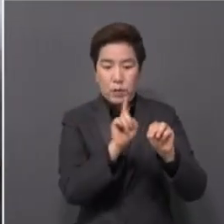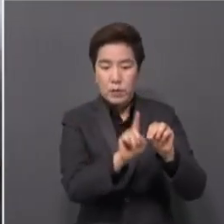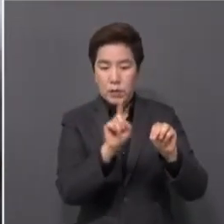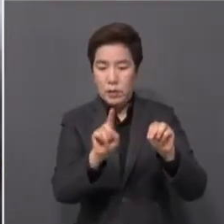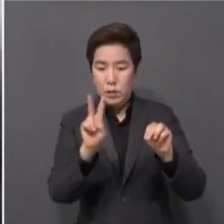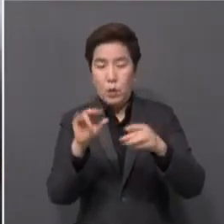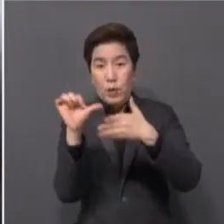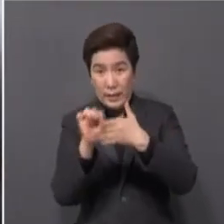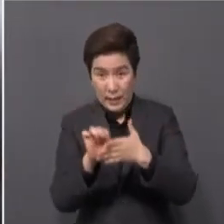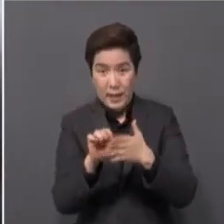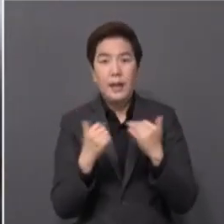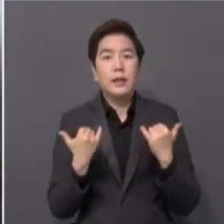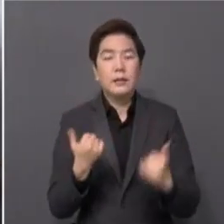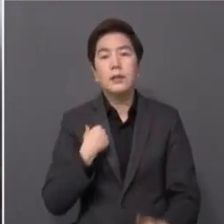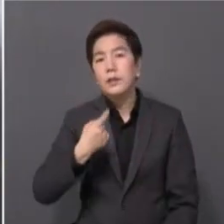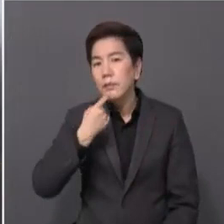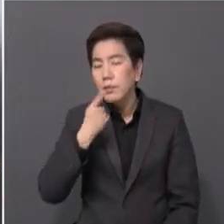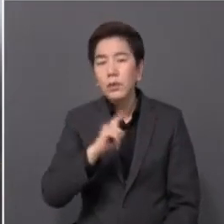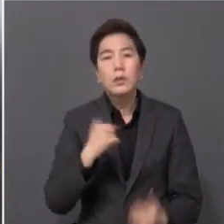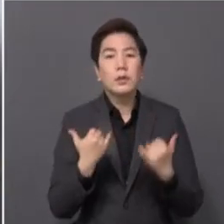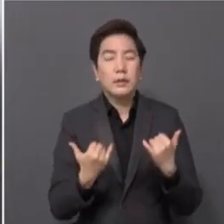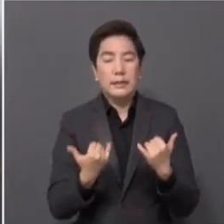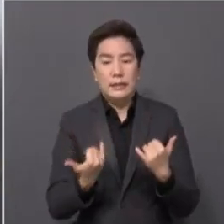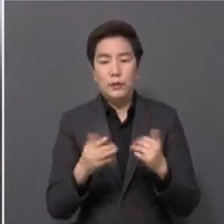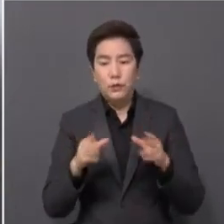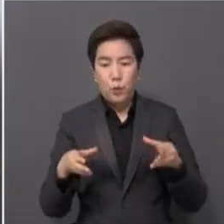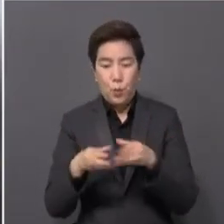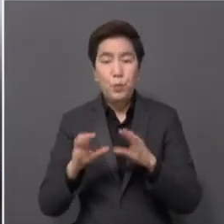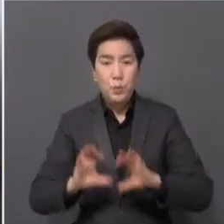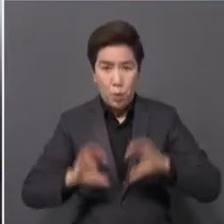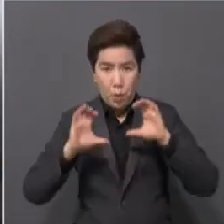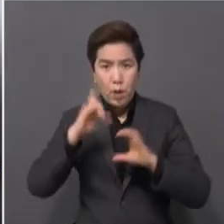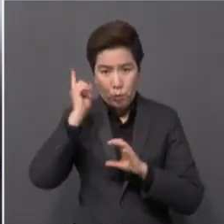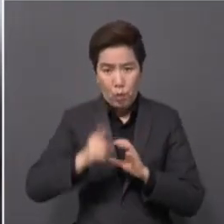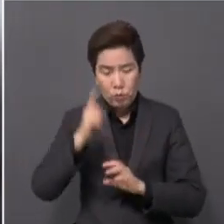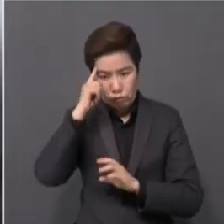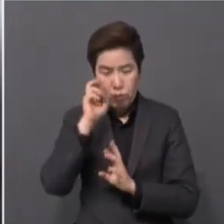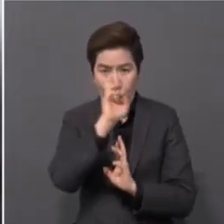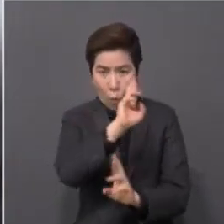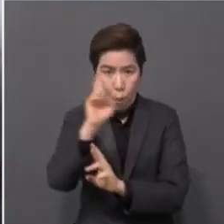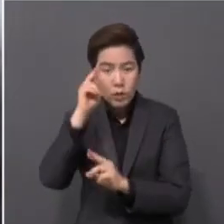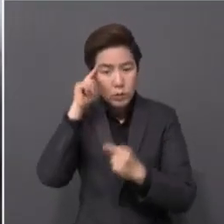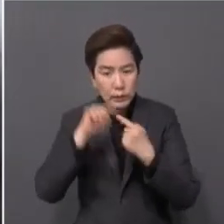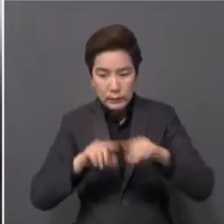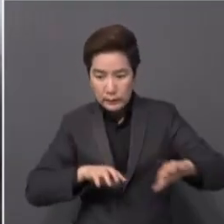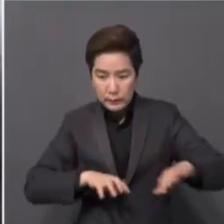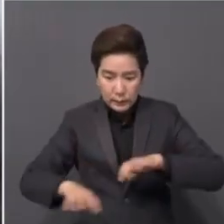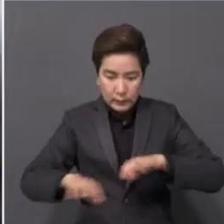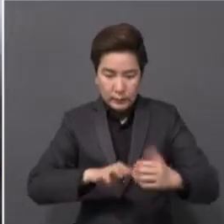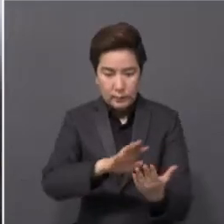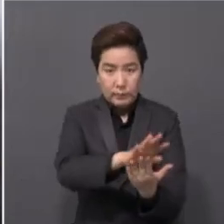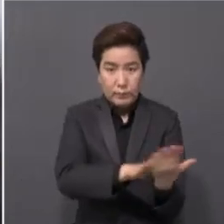ทั้งนายแพทย์พลเดชปิ่นประทีปกล่าวแบบนี้นะครับบอกว่าฝ่ายรัฐบาลต้องพึงระวังในเรื่องของนโยบายการบริหารราชการแผ่นดิน